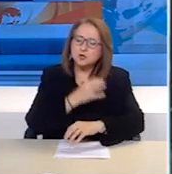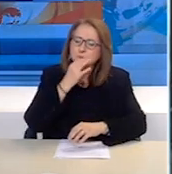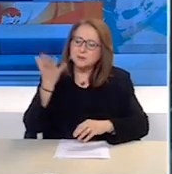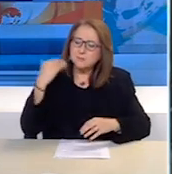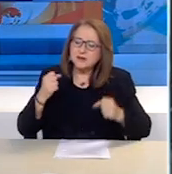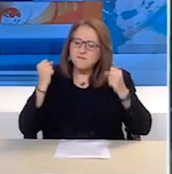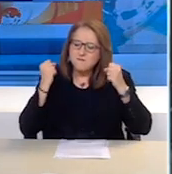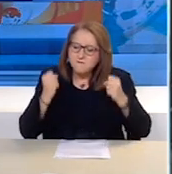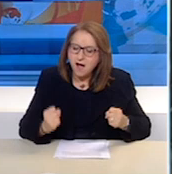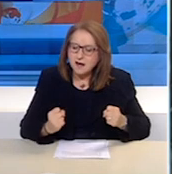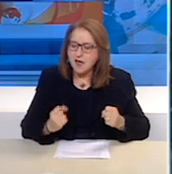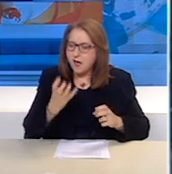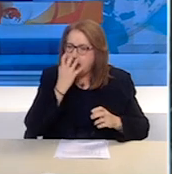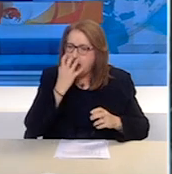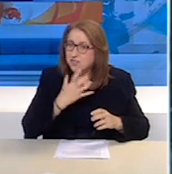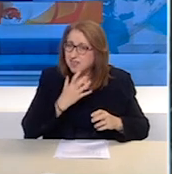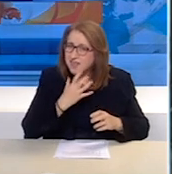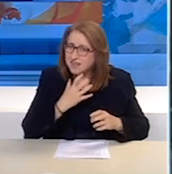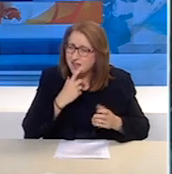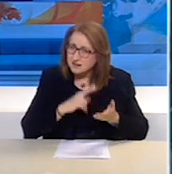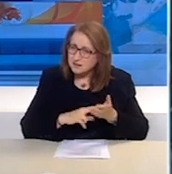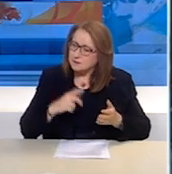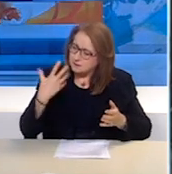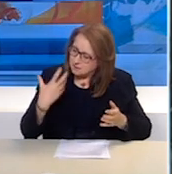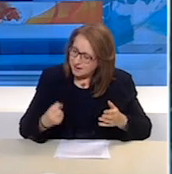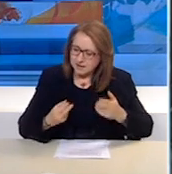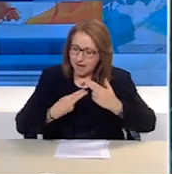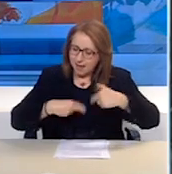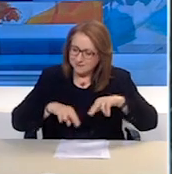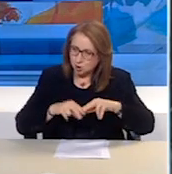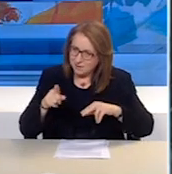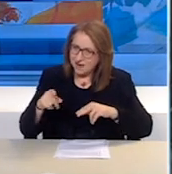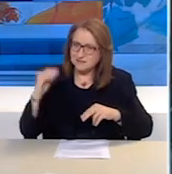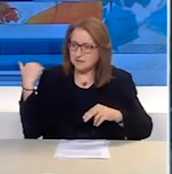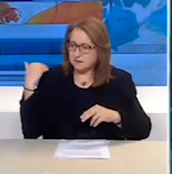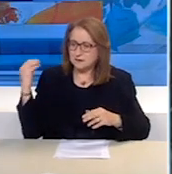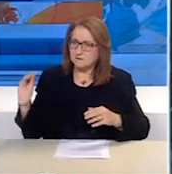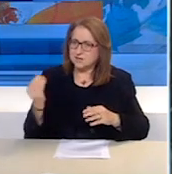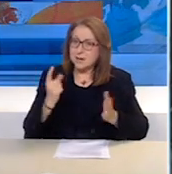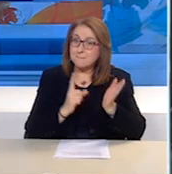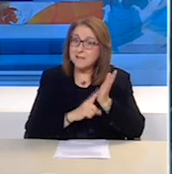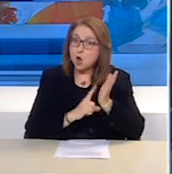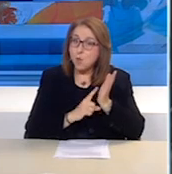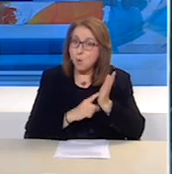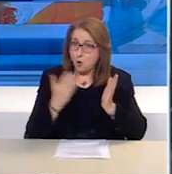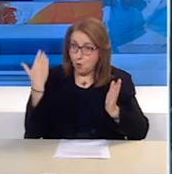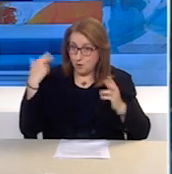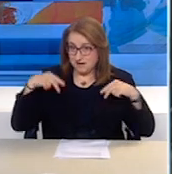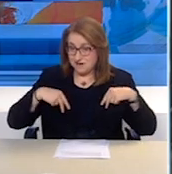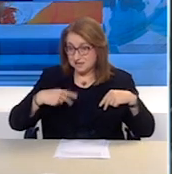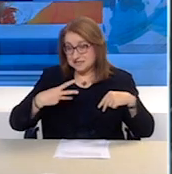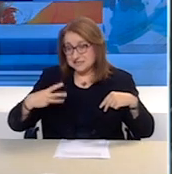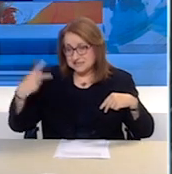μια επιτροπή η οποία έχει συσταθεί, η οποία προβλέφθηκε με νόμο από την προηγούμενη κυβέρνηση και η οποία έχει συσταθεί προκειμένου να